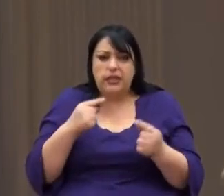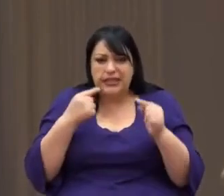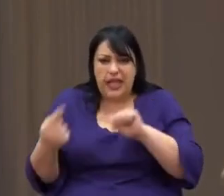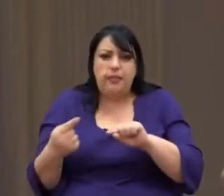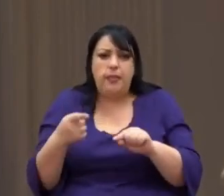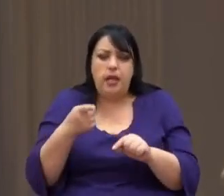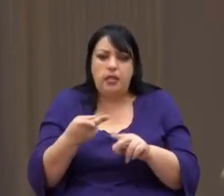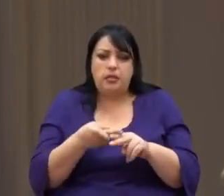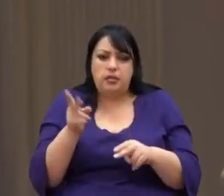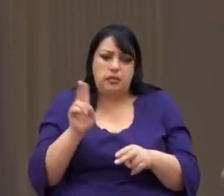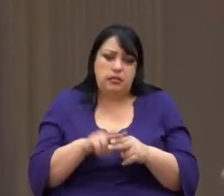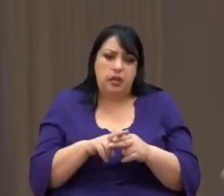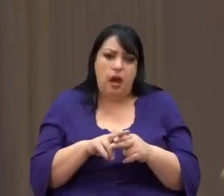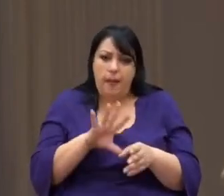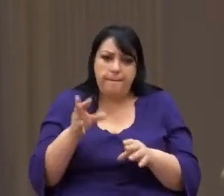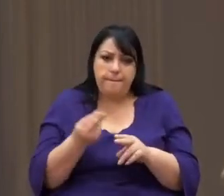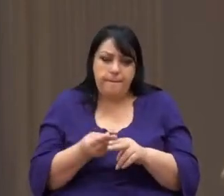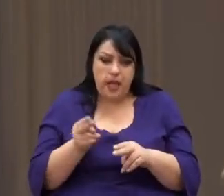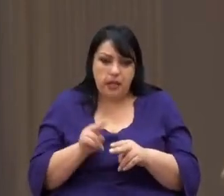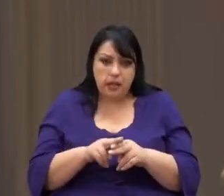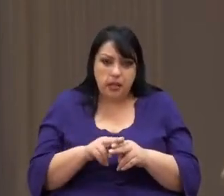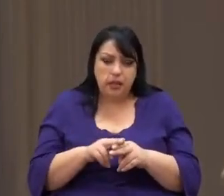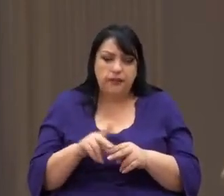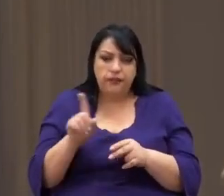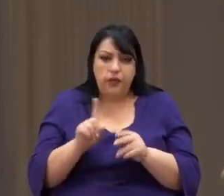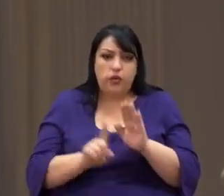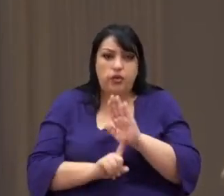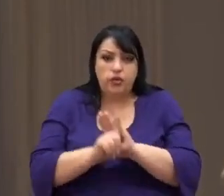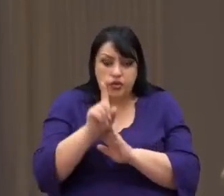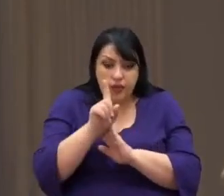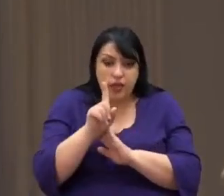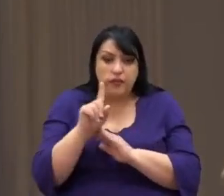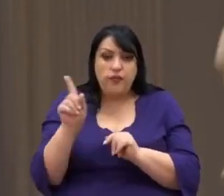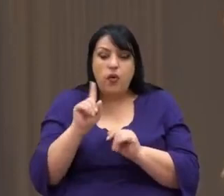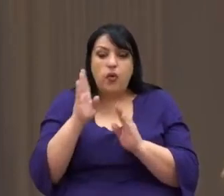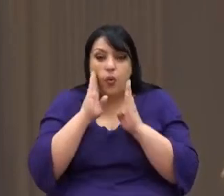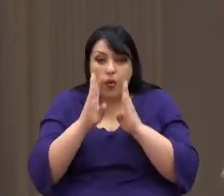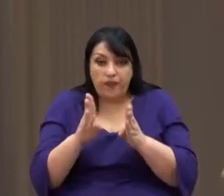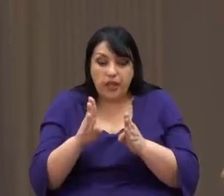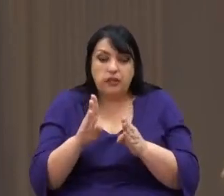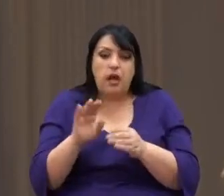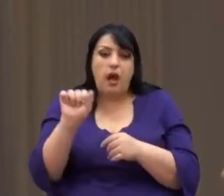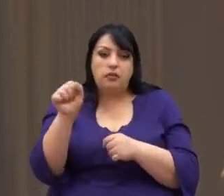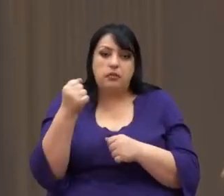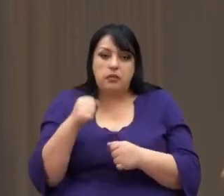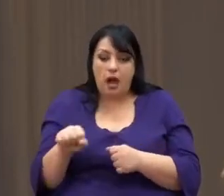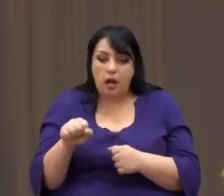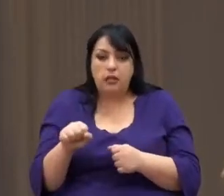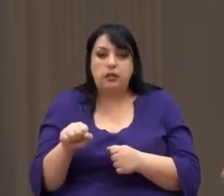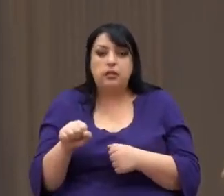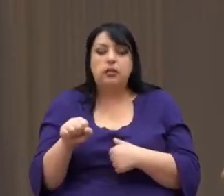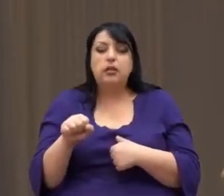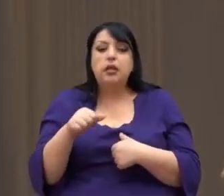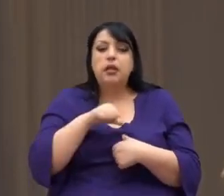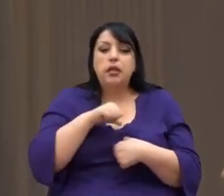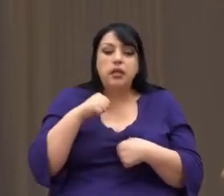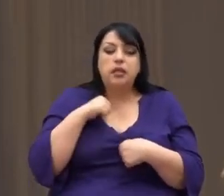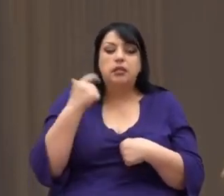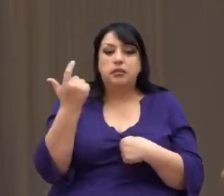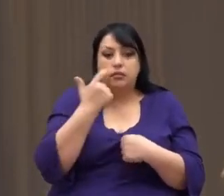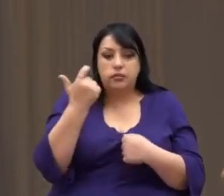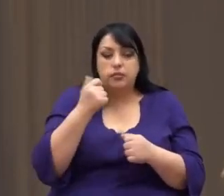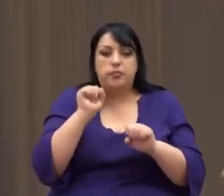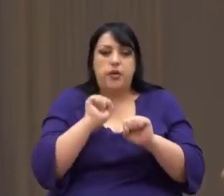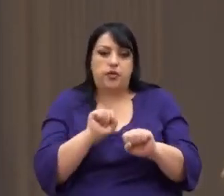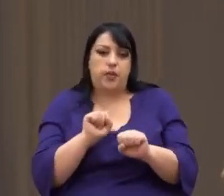այս նախաձեռնությանը, որը, ինչպես նշեցի, ուղղված է հենց Արցախի ինքնորոշման իրավունքի